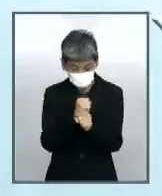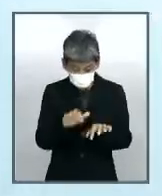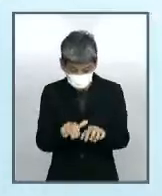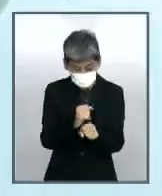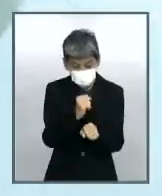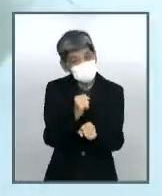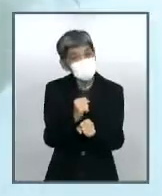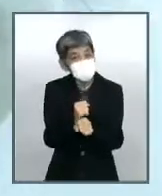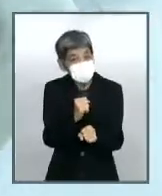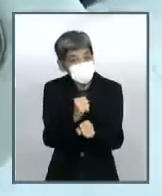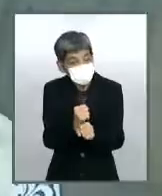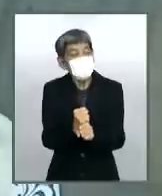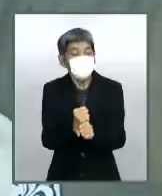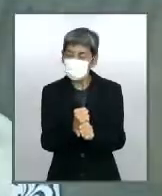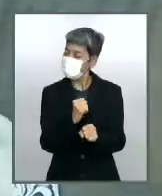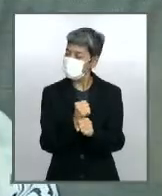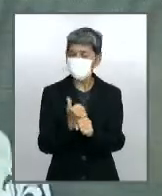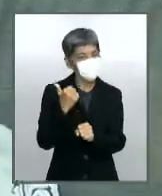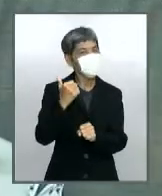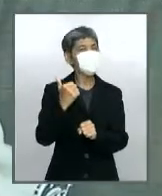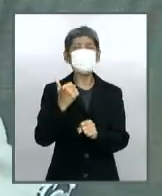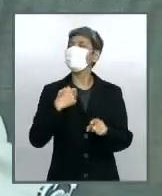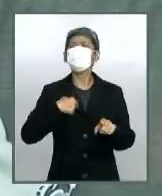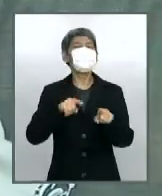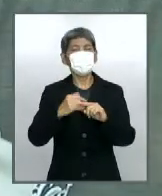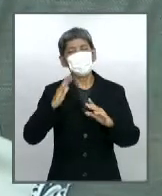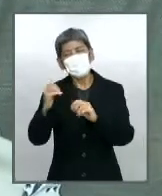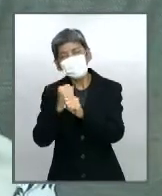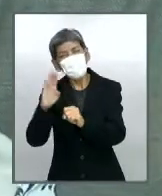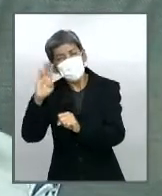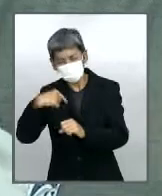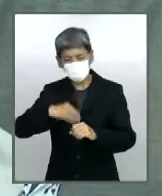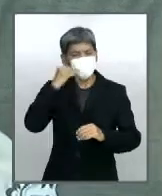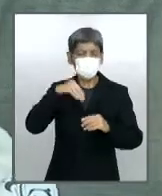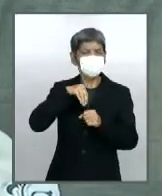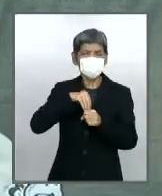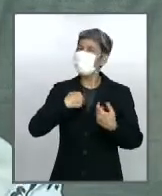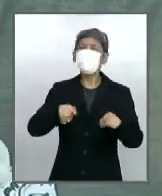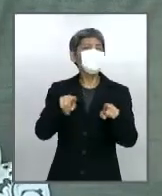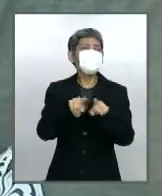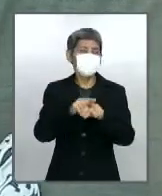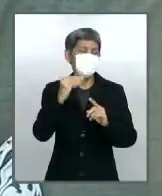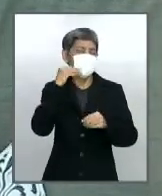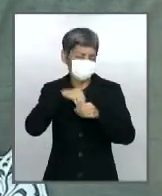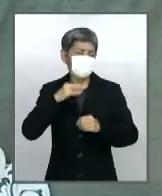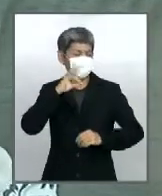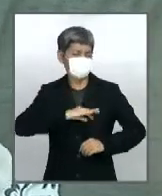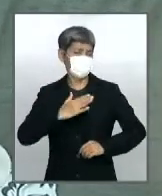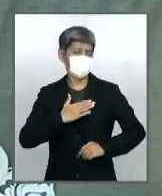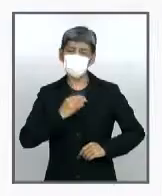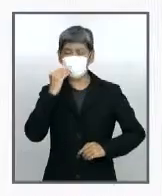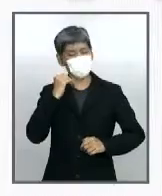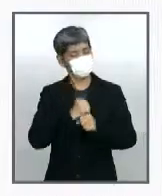ของงานนะคะมีความสำเร็จของงานได้เหมือนกันเข้าออฟฟิศการทำงานที่บ้านจริงดีกว่าเยอะเลยในมุมม